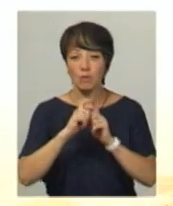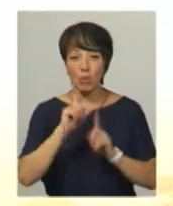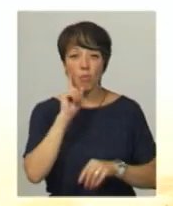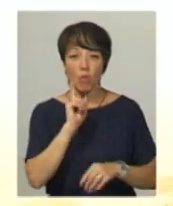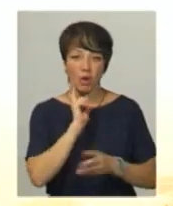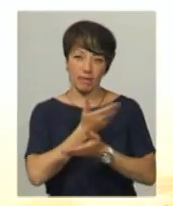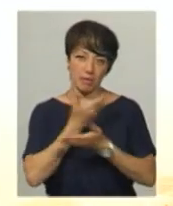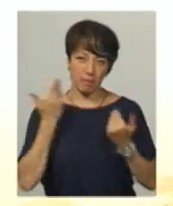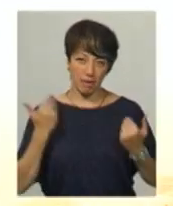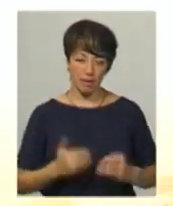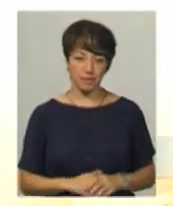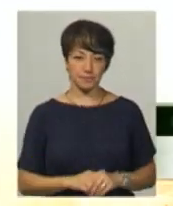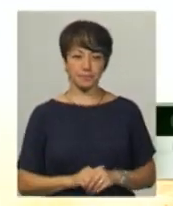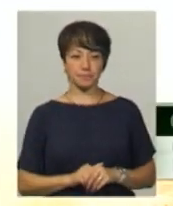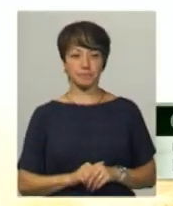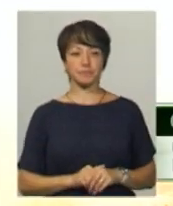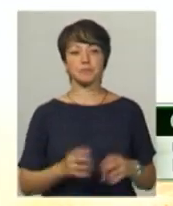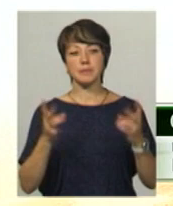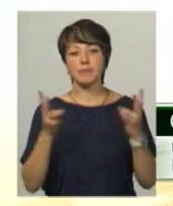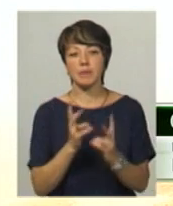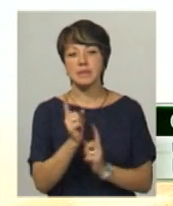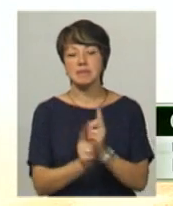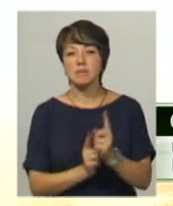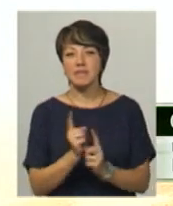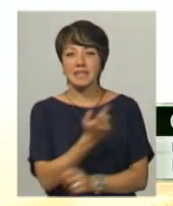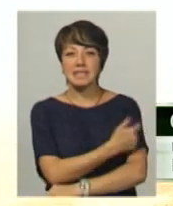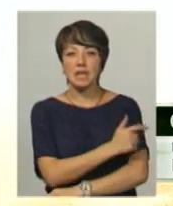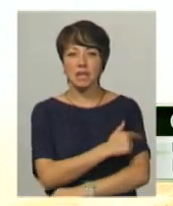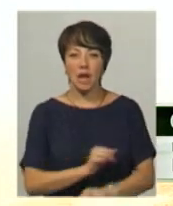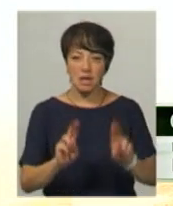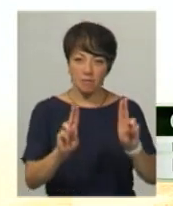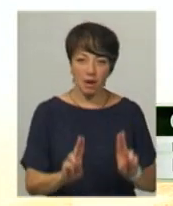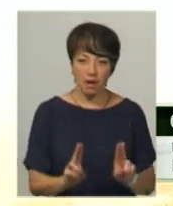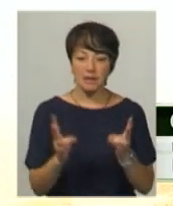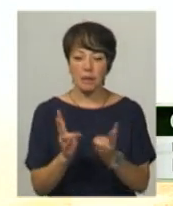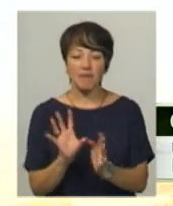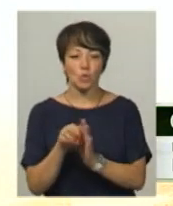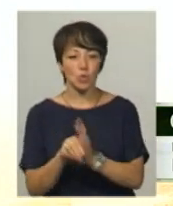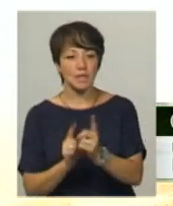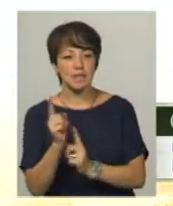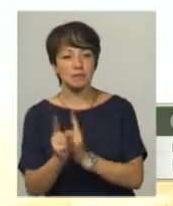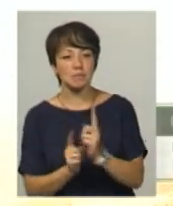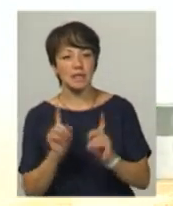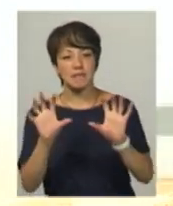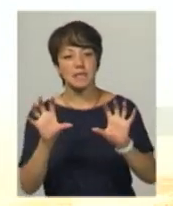Олексій Більовський. Потрібно змінювати санітарні правила, потрібно змінювати, вносити корективи в закон